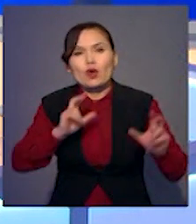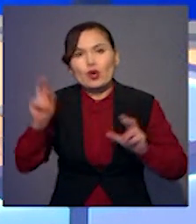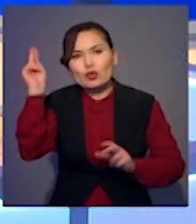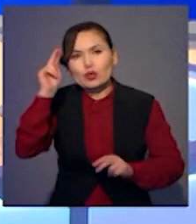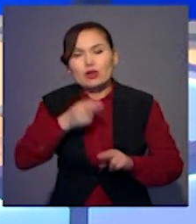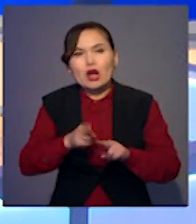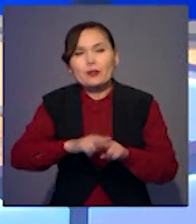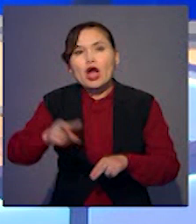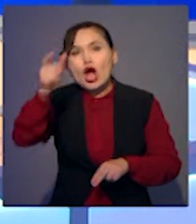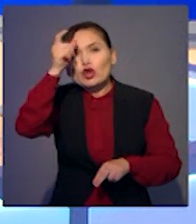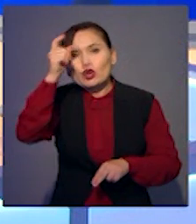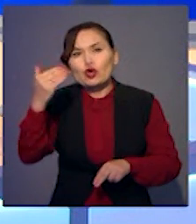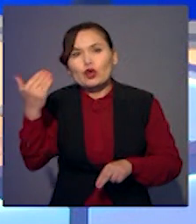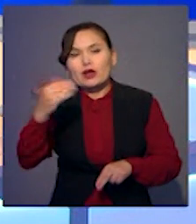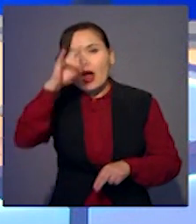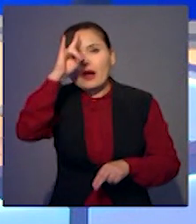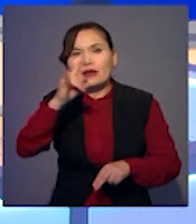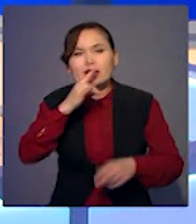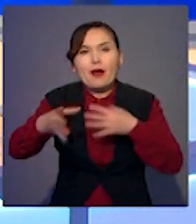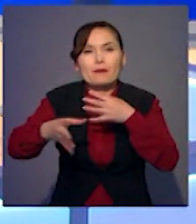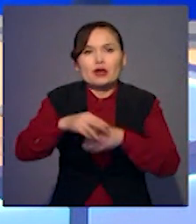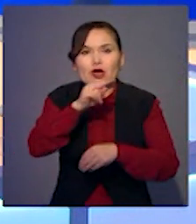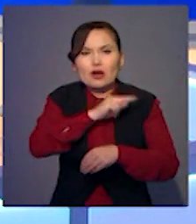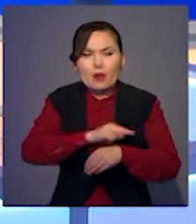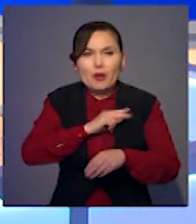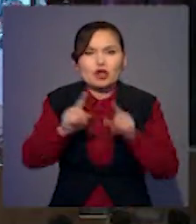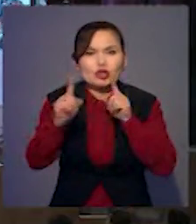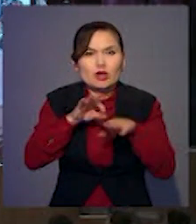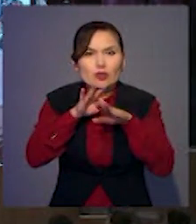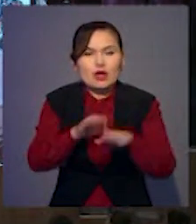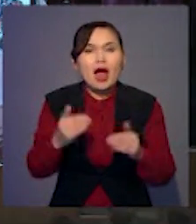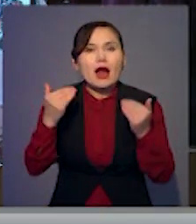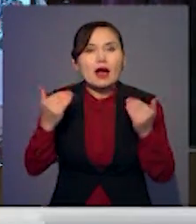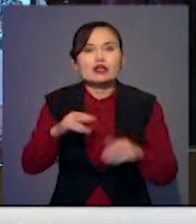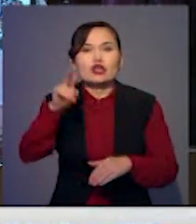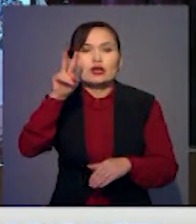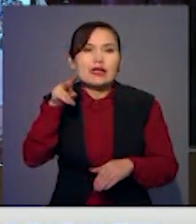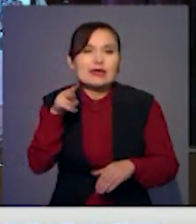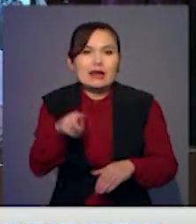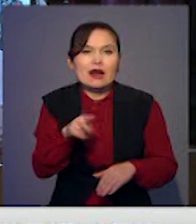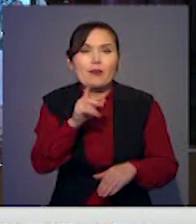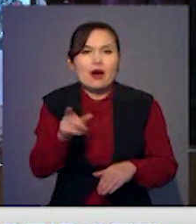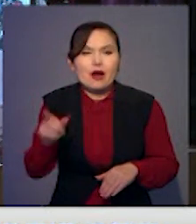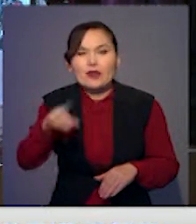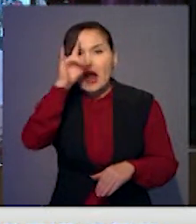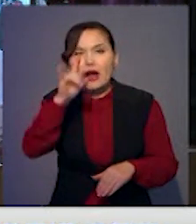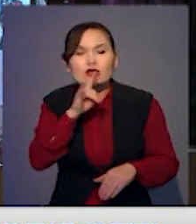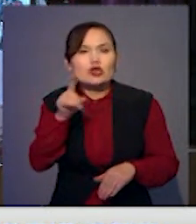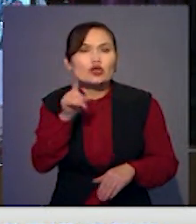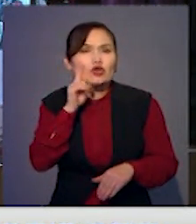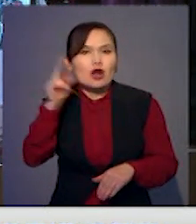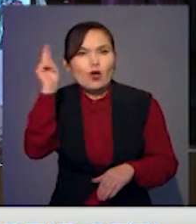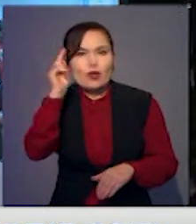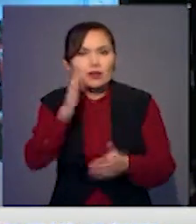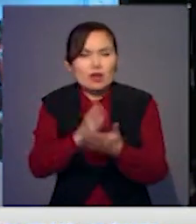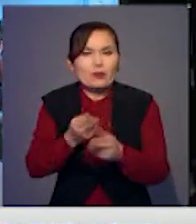орны Түркияның іргелі екі оқу ордасымен тікелей телекөпір ұйымдастырды. Қазір мұнда 2 мыңнан астам қазақстандық жас білім алып